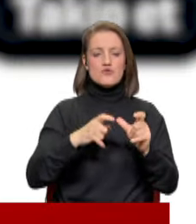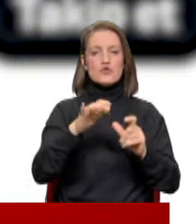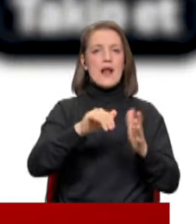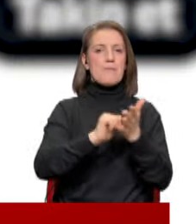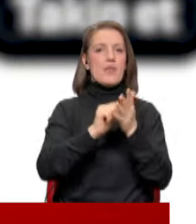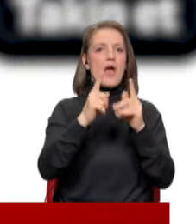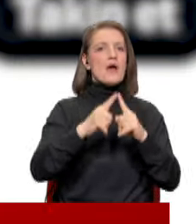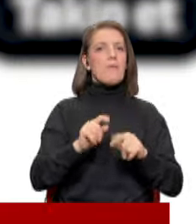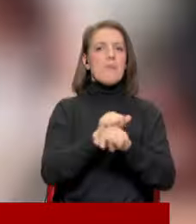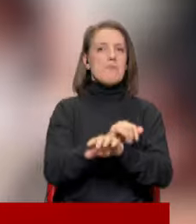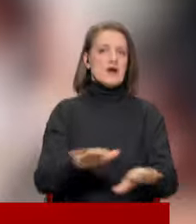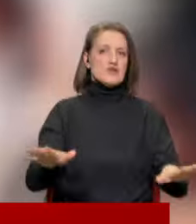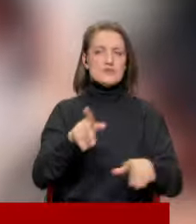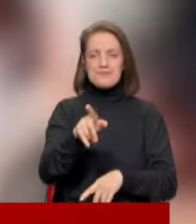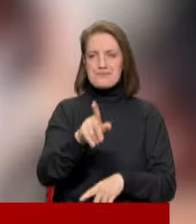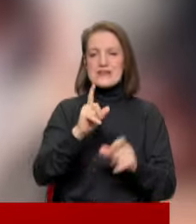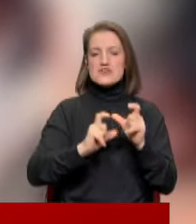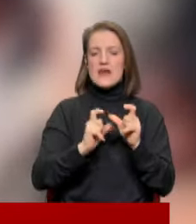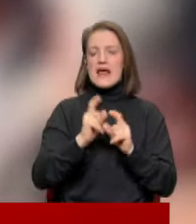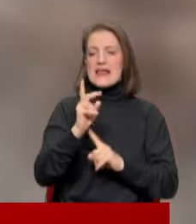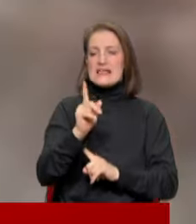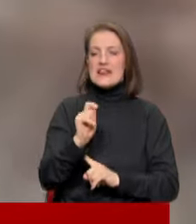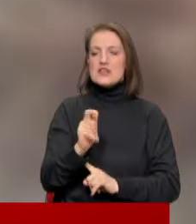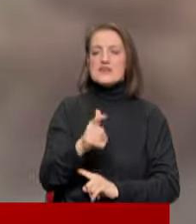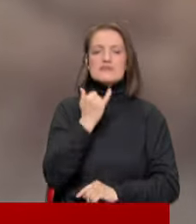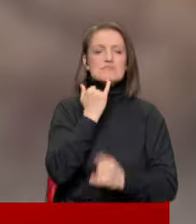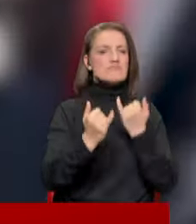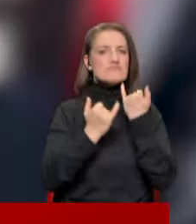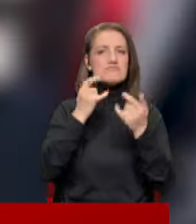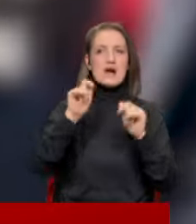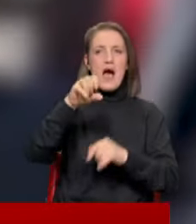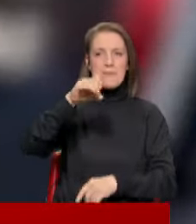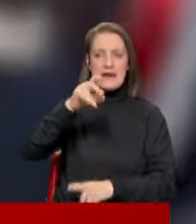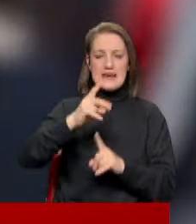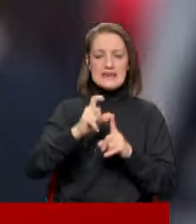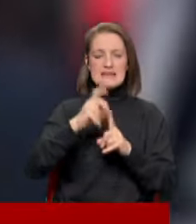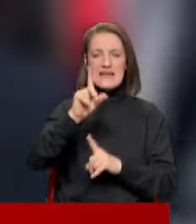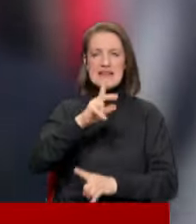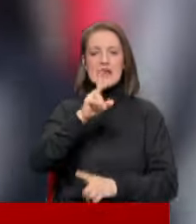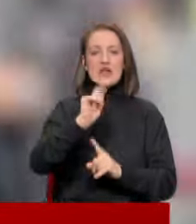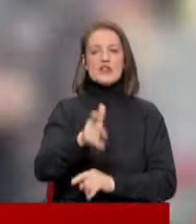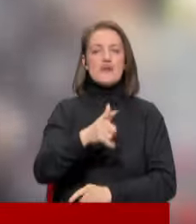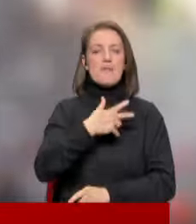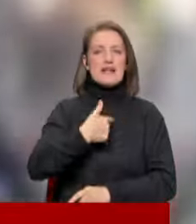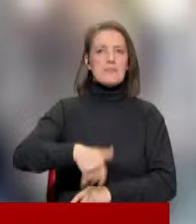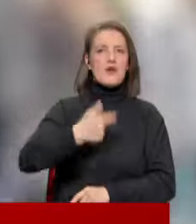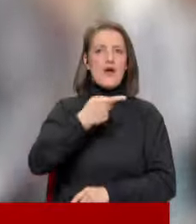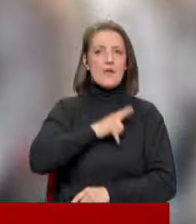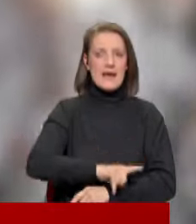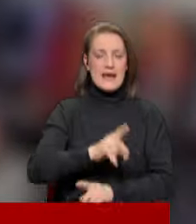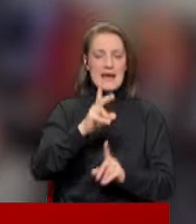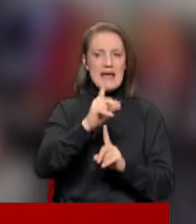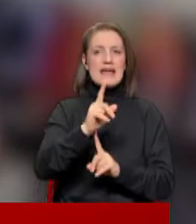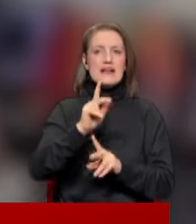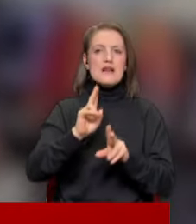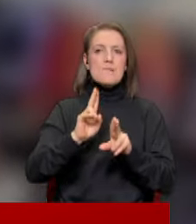medya hesabından paylaştı Şırnak'ın İdil ilçesinde esnaf ziyaretini AK Parti'nin İdil İlçe Belediye Başkan Adayı ilk balhan